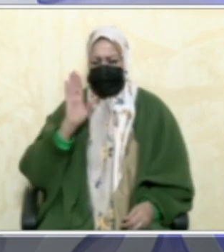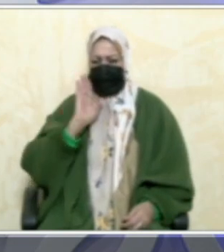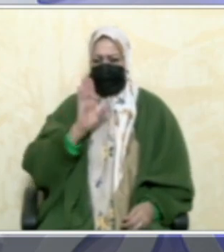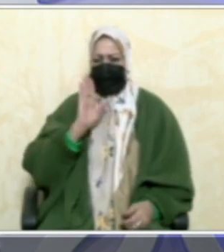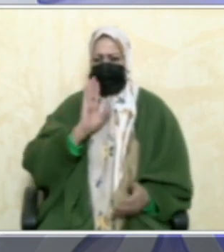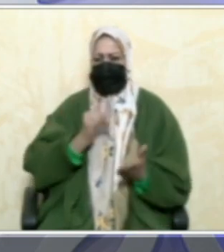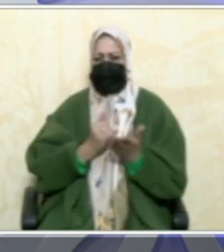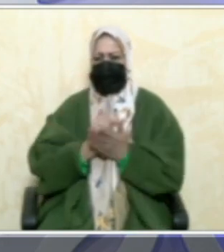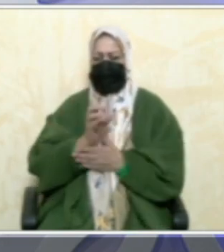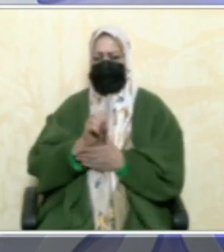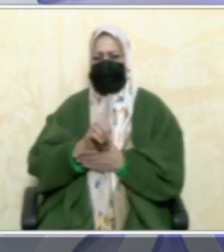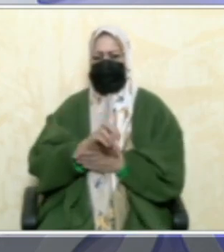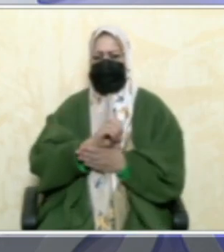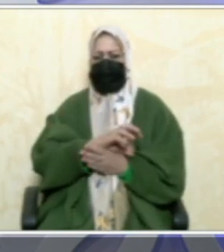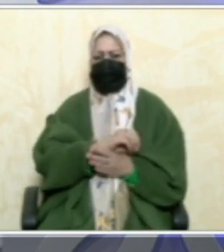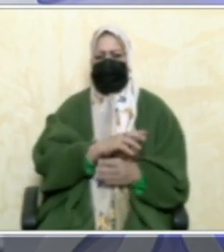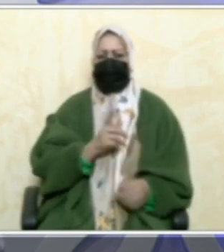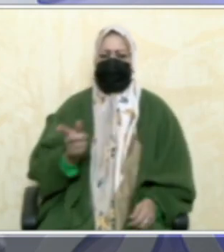فواحدة من